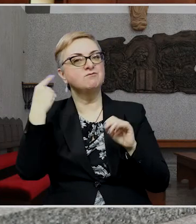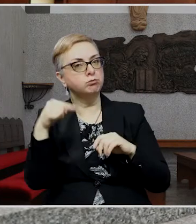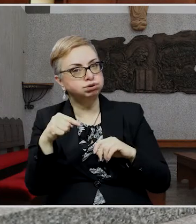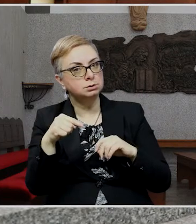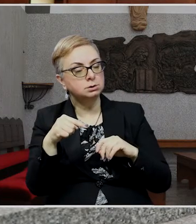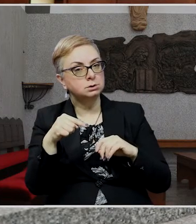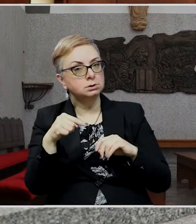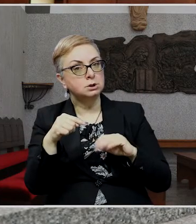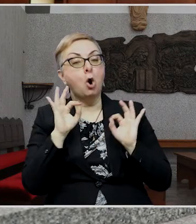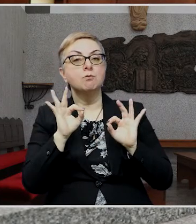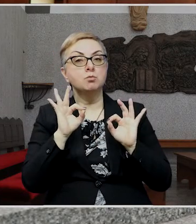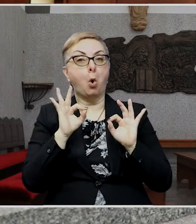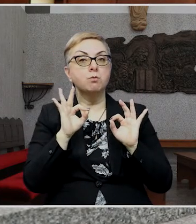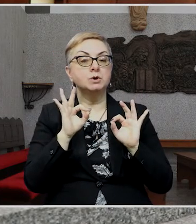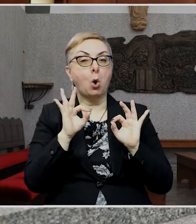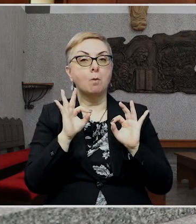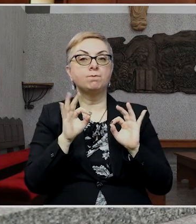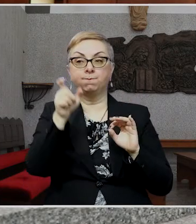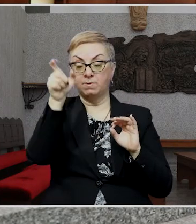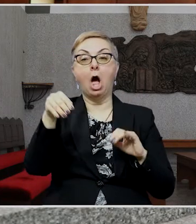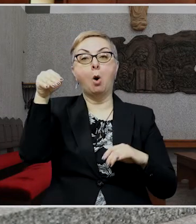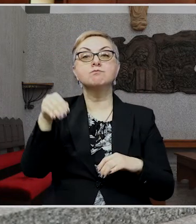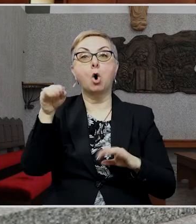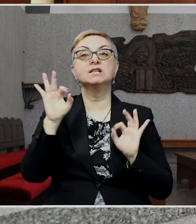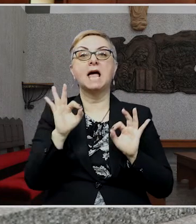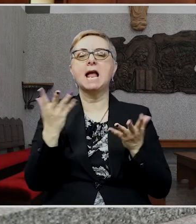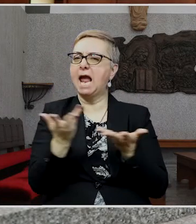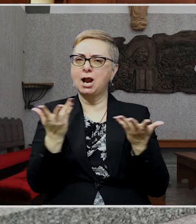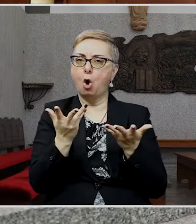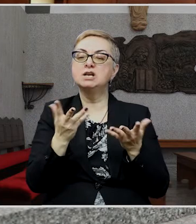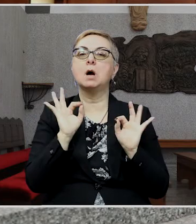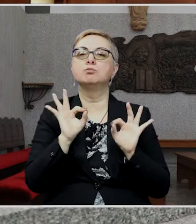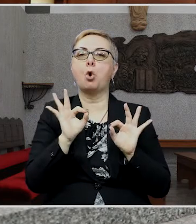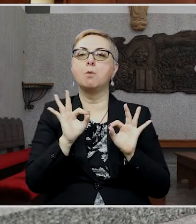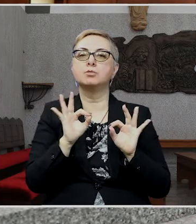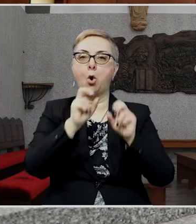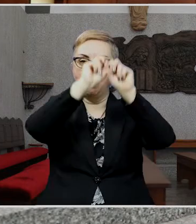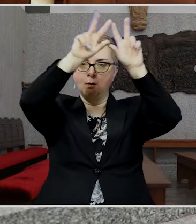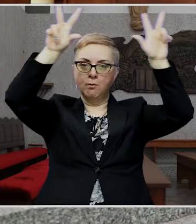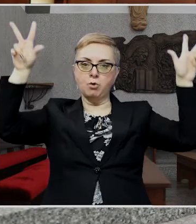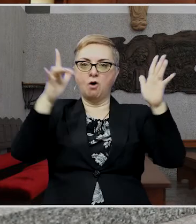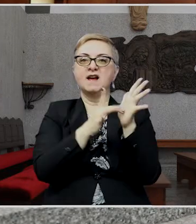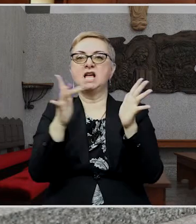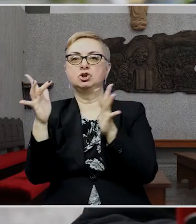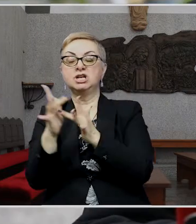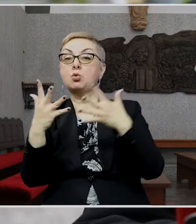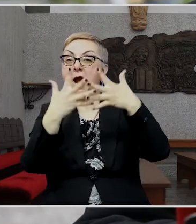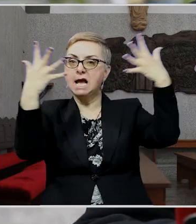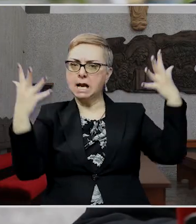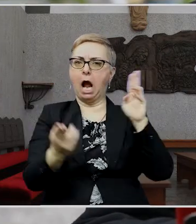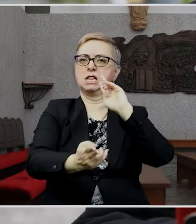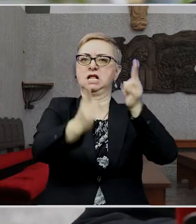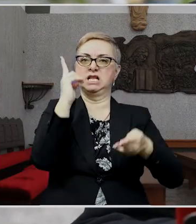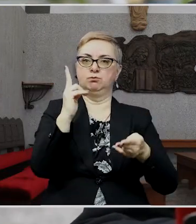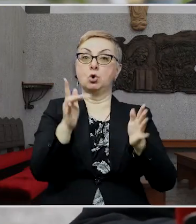motivo in questo senso mosè è stato il più grande profeta di gesù gesù il